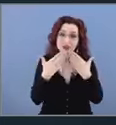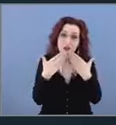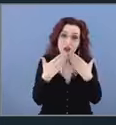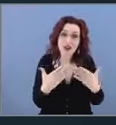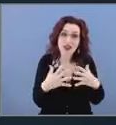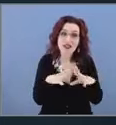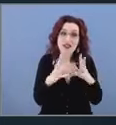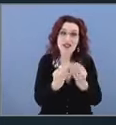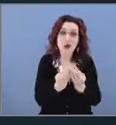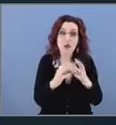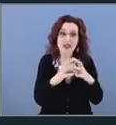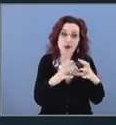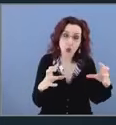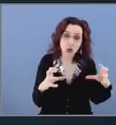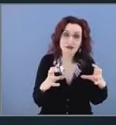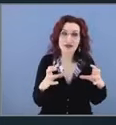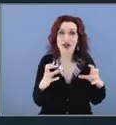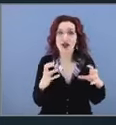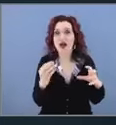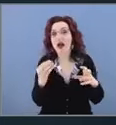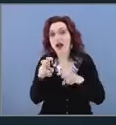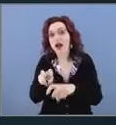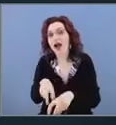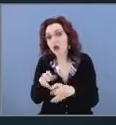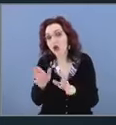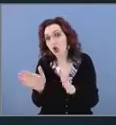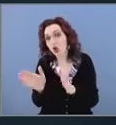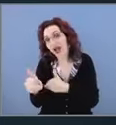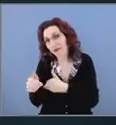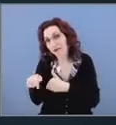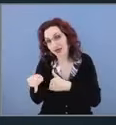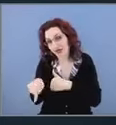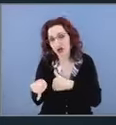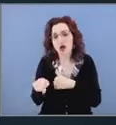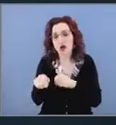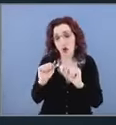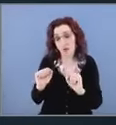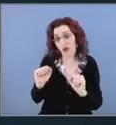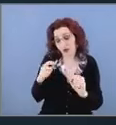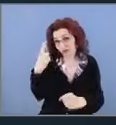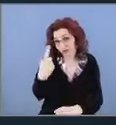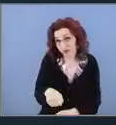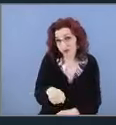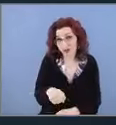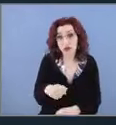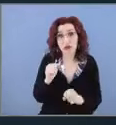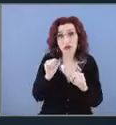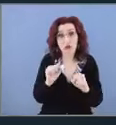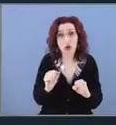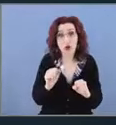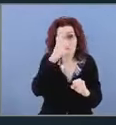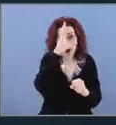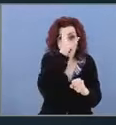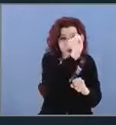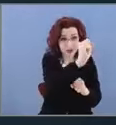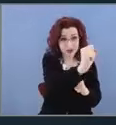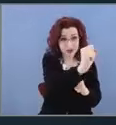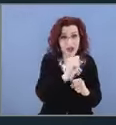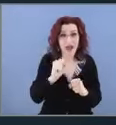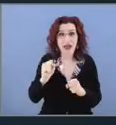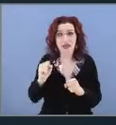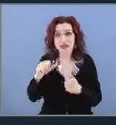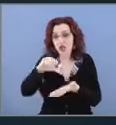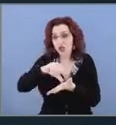questa opportunità, e penso che implementarla in tutti gli Atenei e in tutti gli enti di ricerca che fanno la ricchezza del nostro territorio sia più che